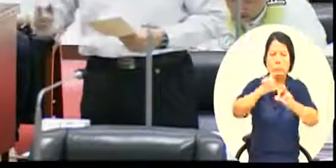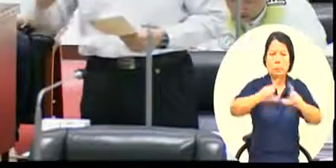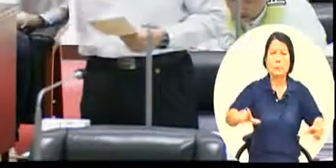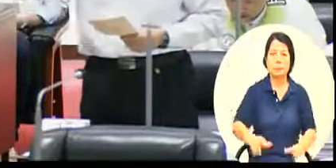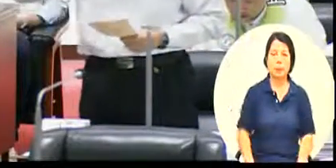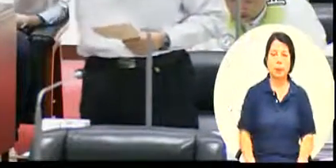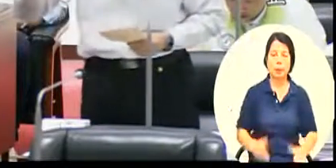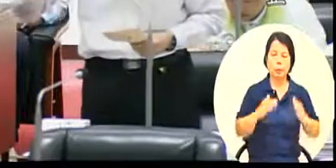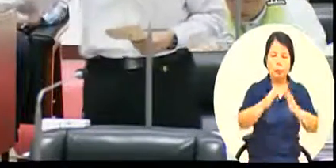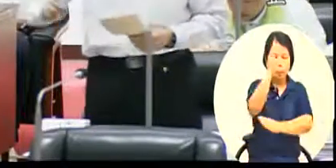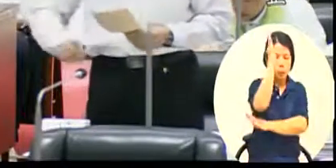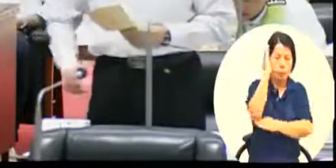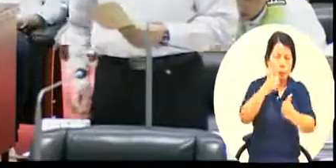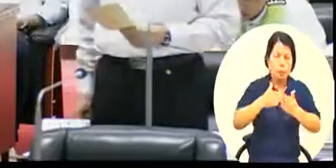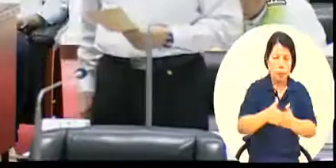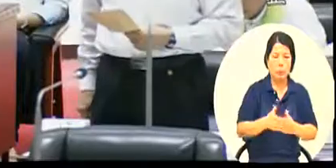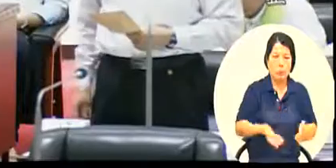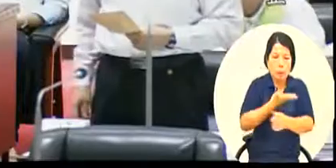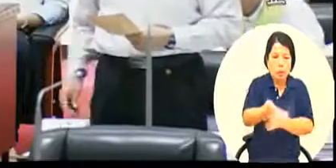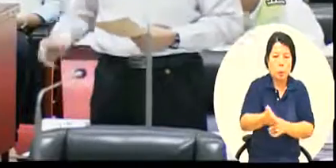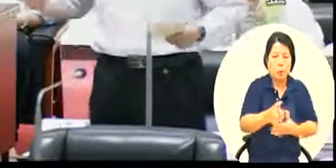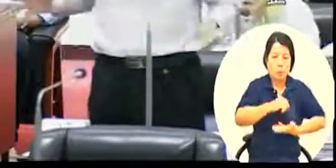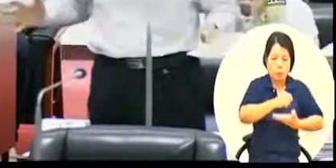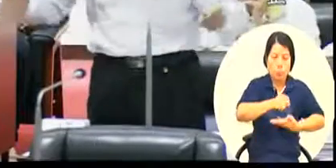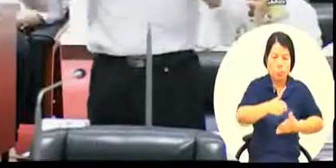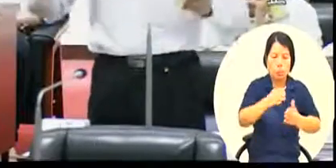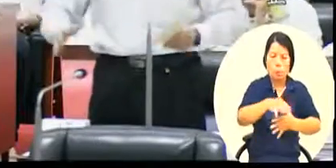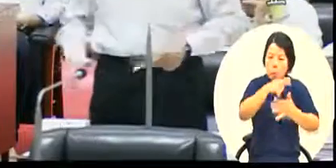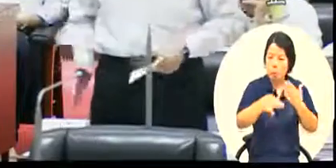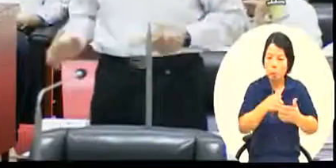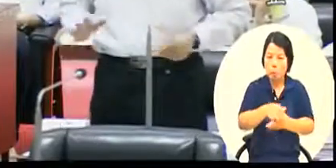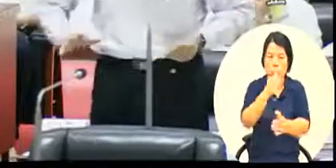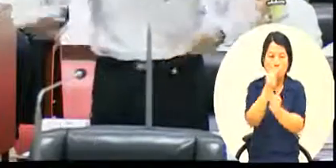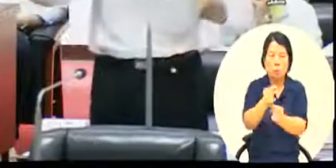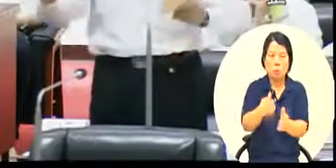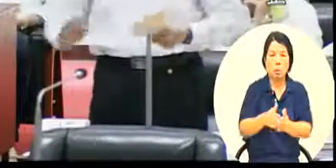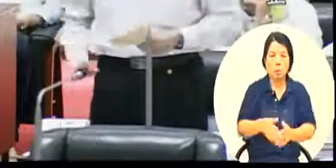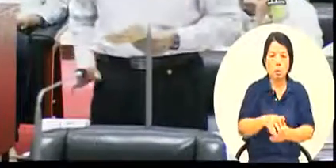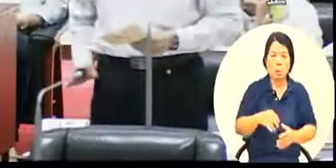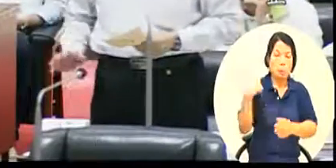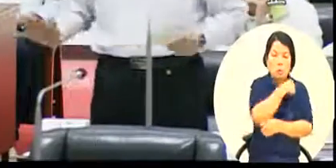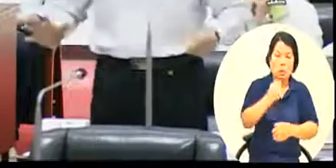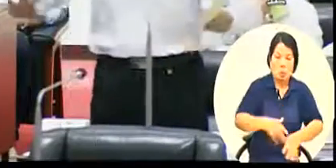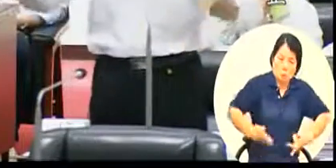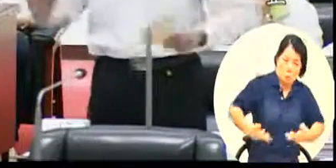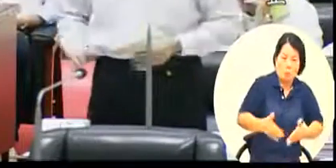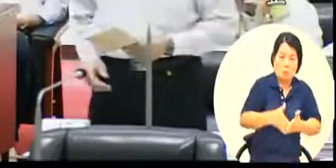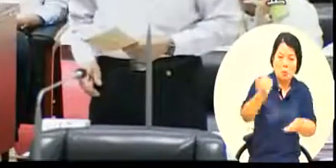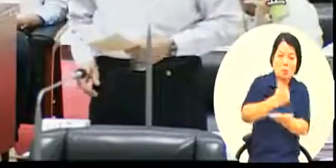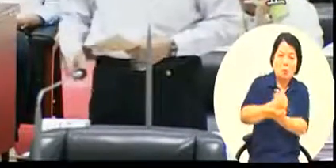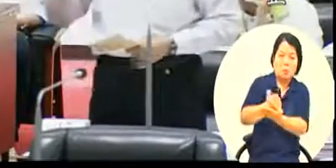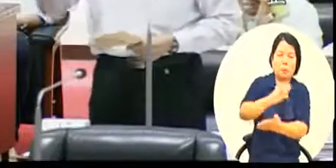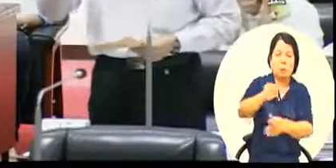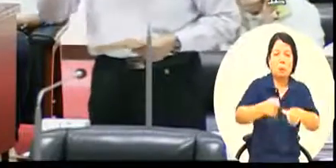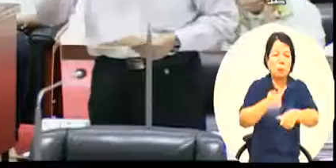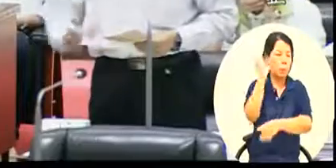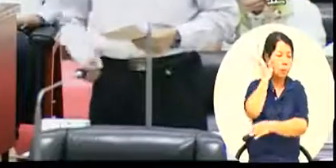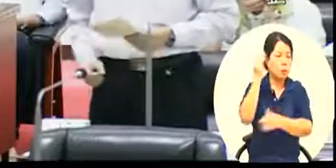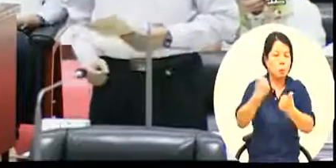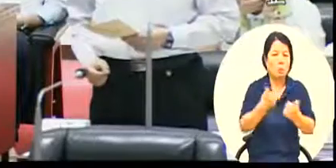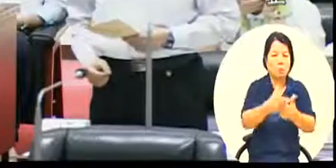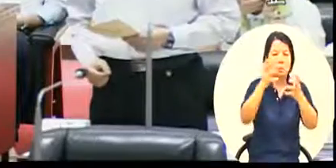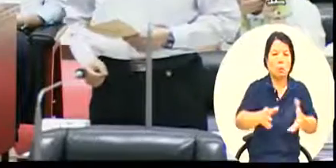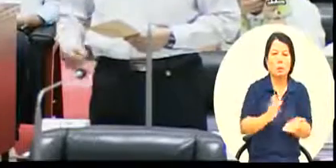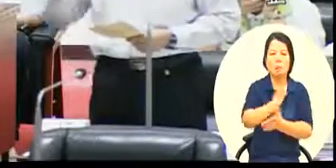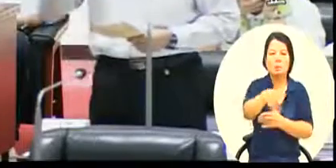在那么急呢，一定有相当的相关性的条件，才会那么急的说，我赶快要让它通过。公约办了以后呢，这样是非常非常